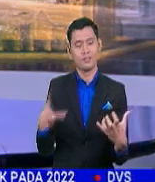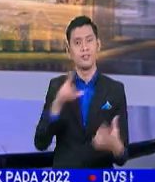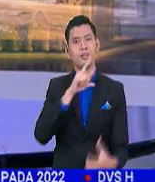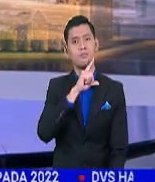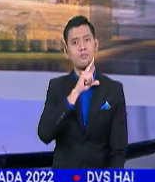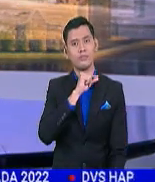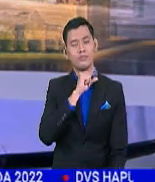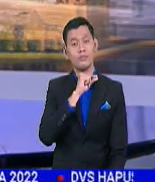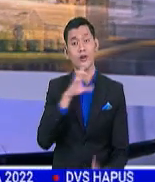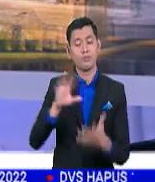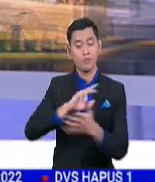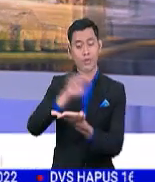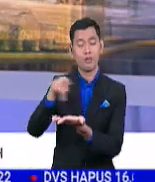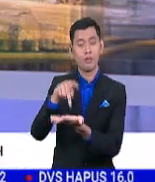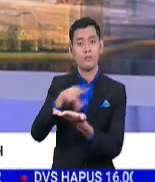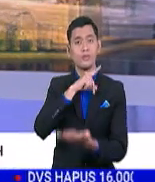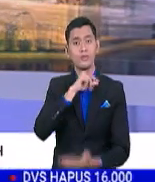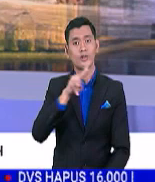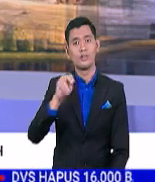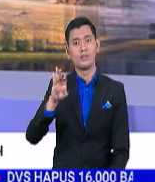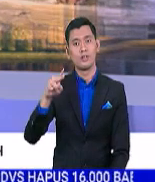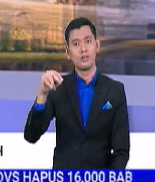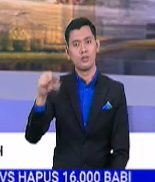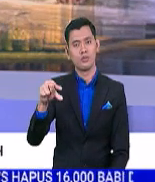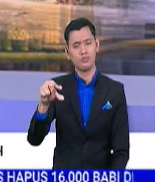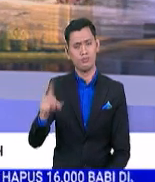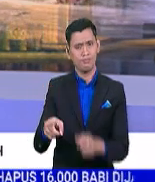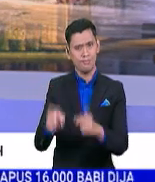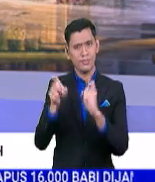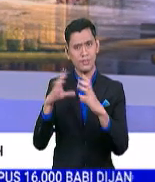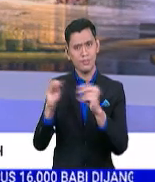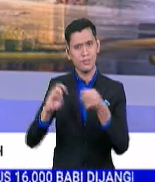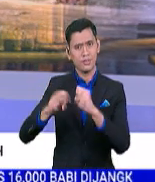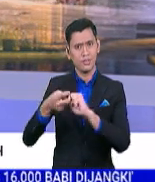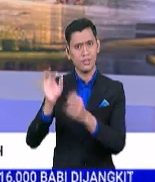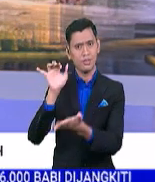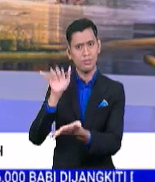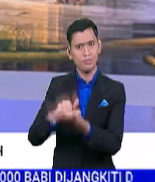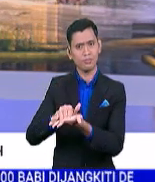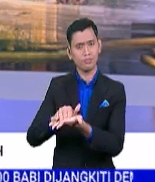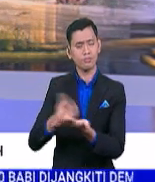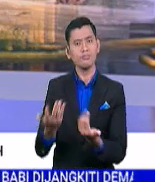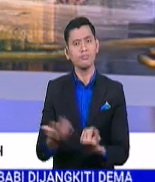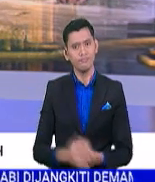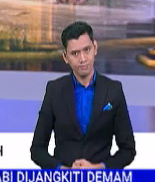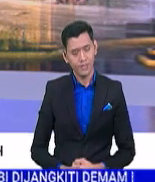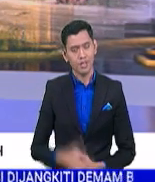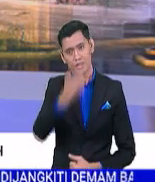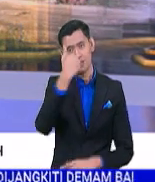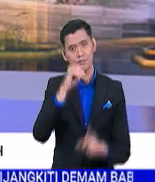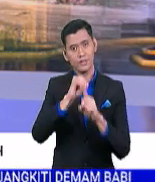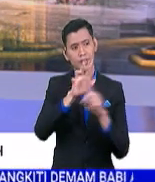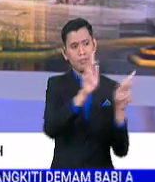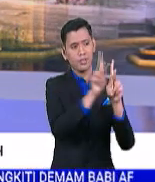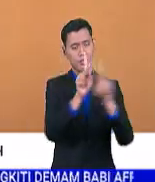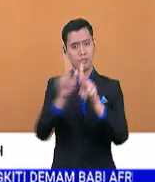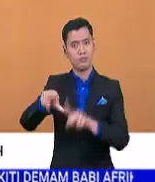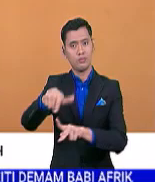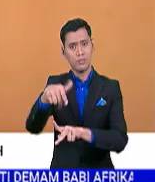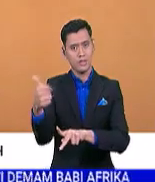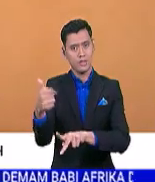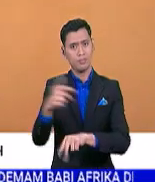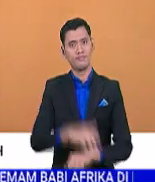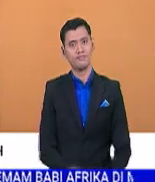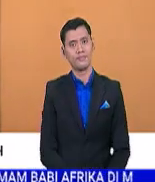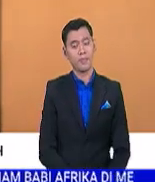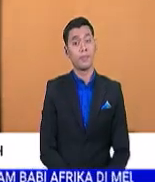Tebal dengan kadar segera. Permintaan itu disuarakan penduduk Kampung Ladang Bairam dan Kampung Kebun Baru.